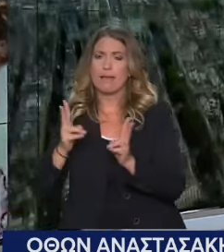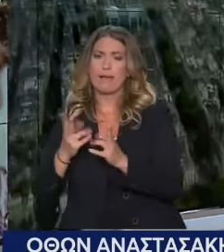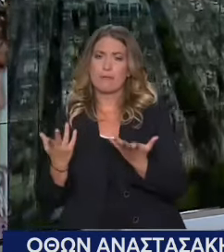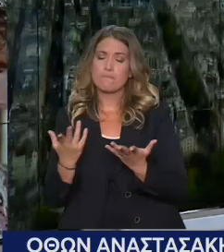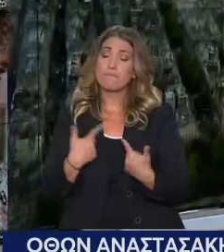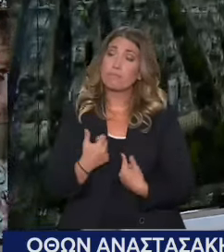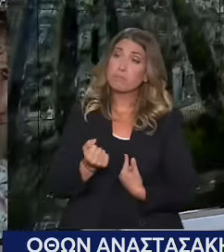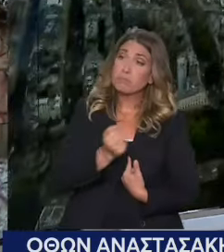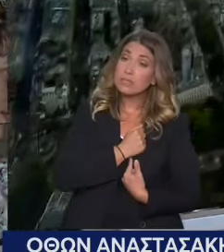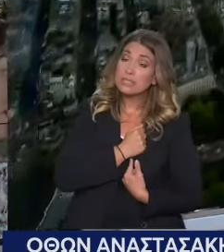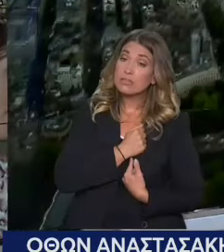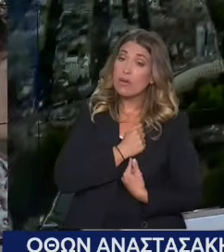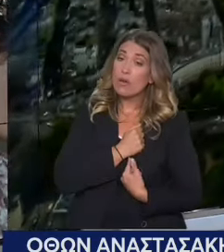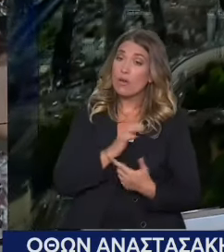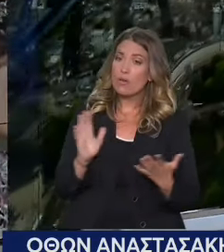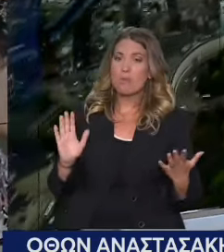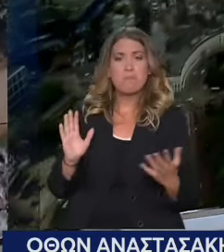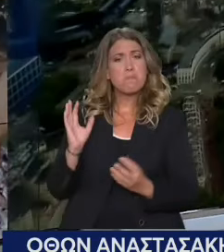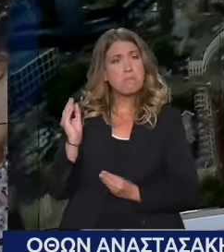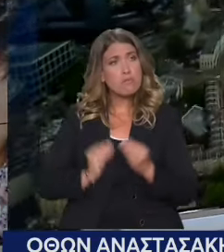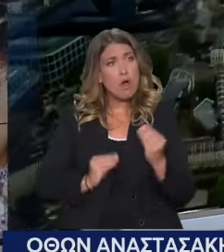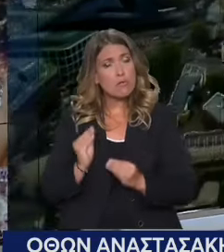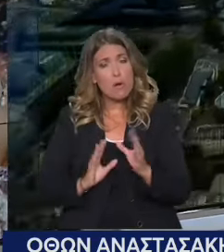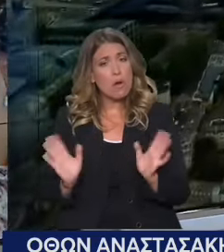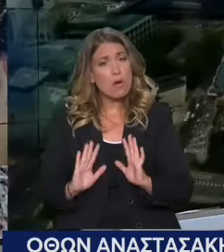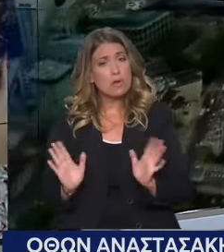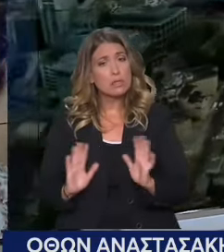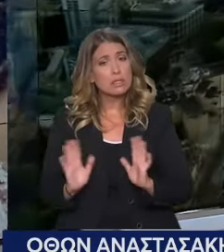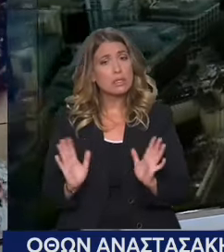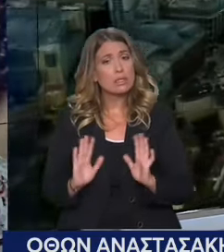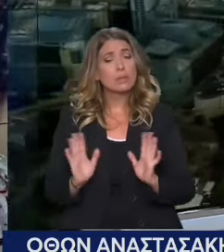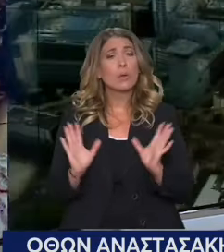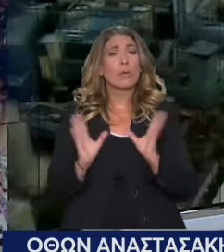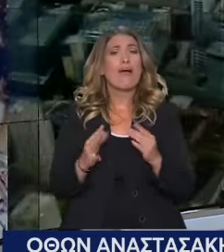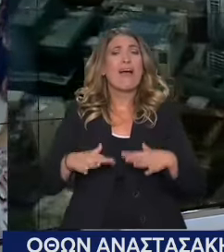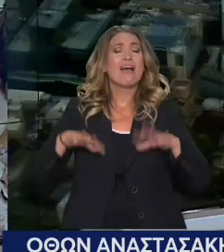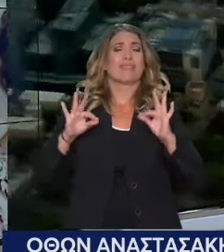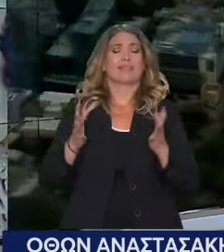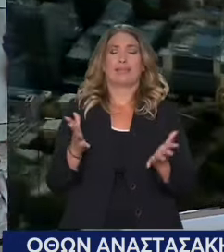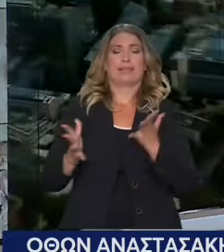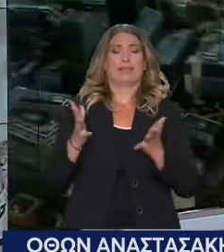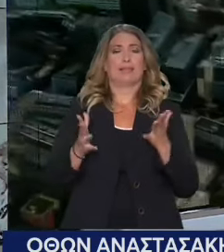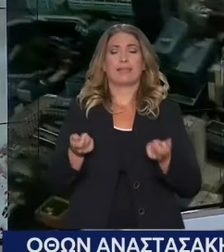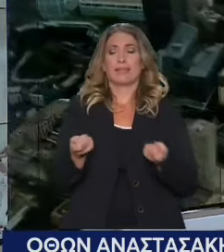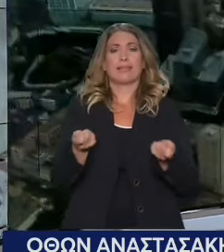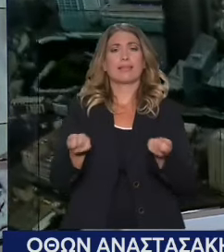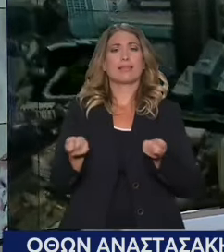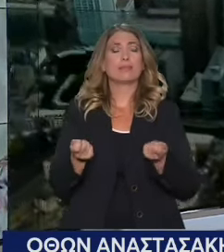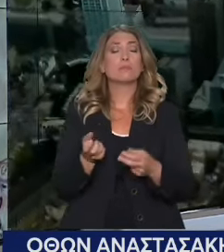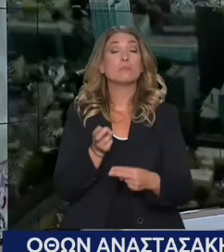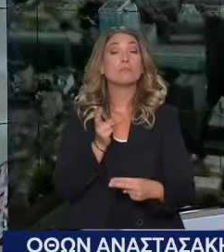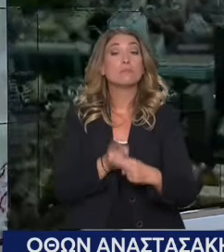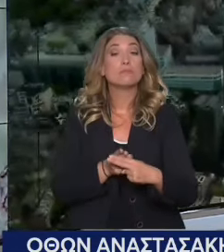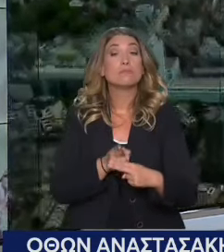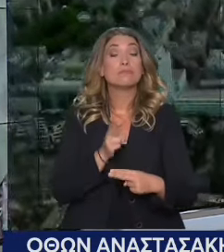Άρα θεωρώ ότι η μετάβαση δεν θα έχει πρόβλημα τόσο πολύ, περισσότερο οι αντικειμενικές δυσκολίες. Και αυτό που είπατε και εσείς νωρίτερα, το σημαντικό είναι